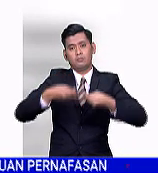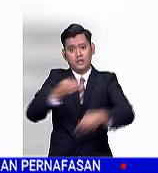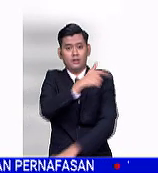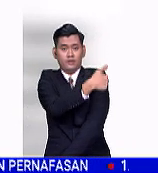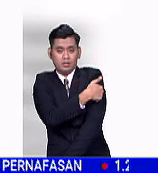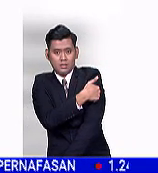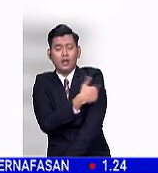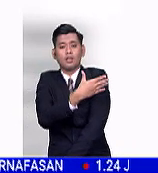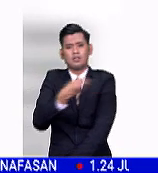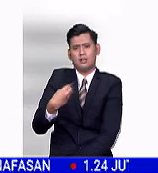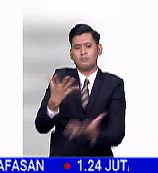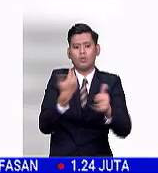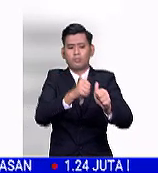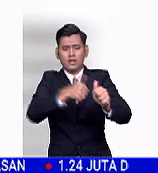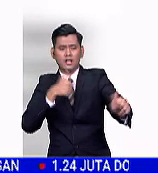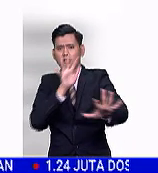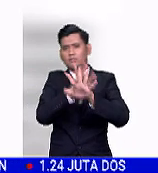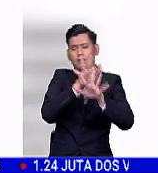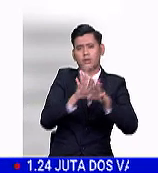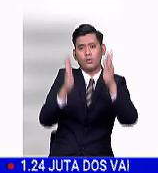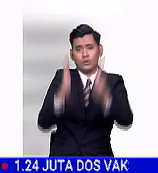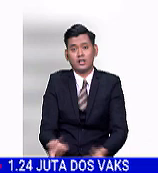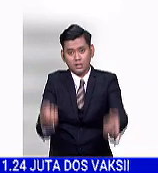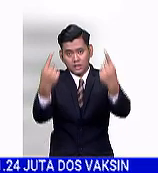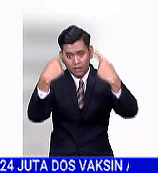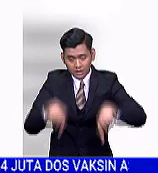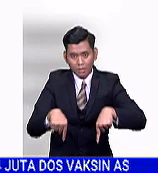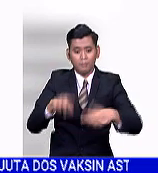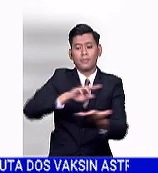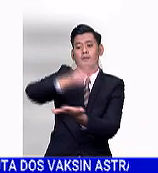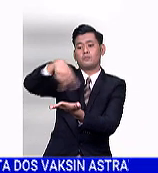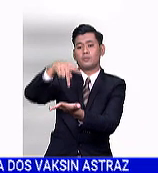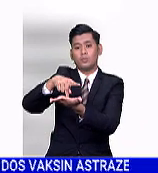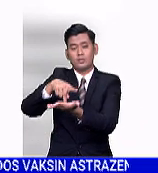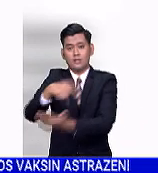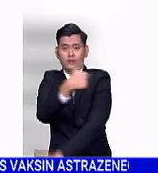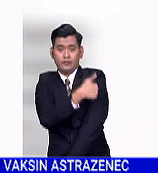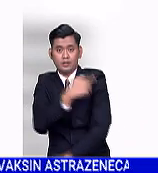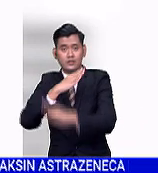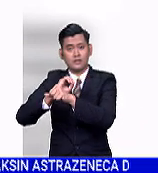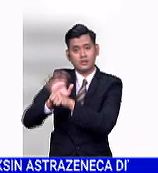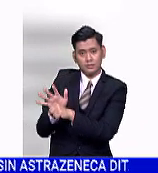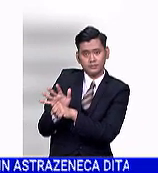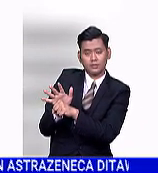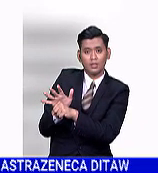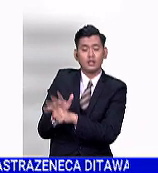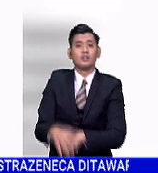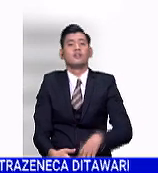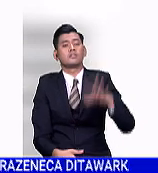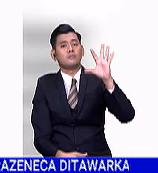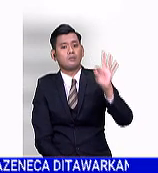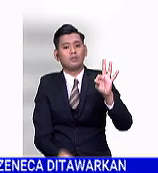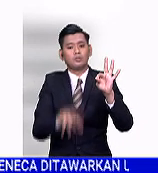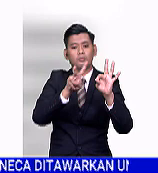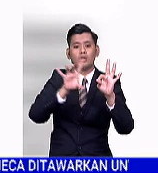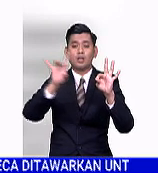mengelak kesesakan di lokasi berkenaan. Dalam pada itu, Datuk Dr. Ding berkata sebanyak 298 bakal jemaah haji